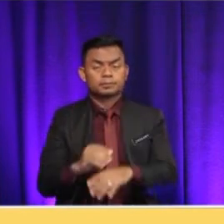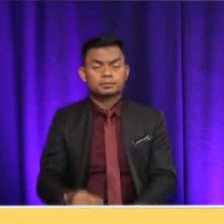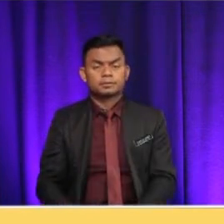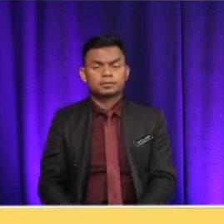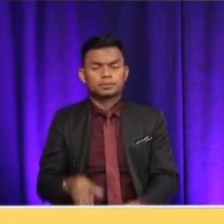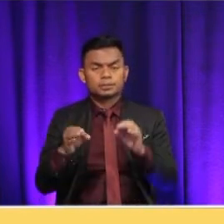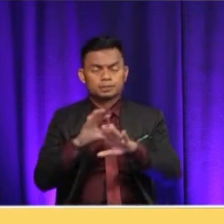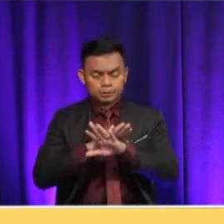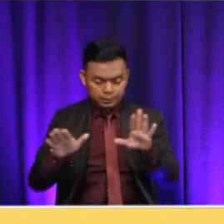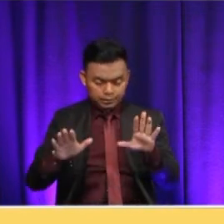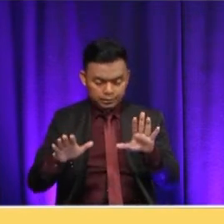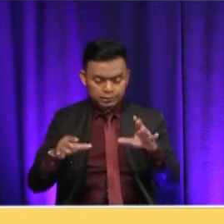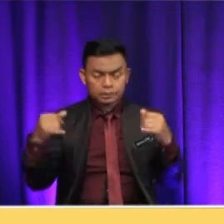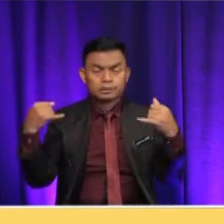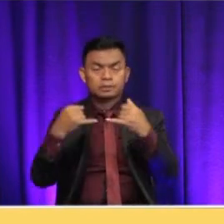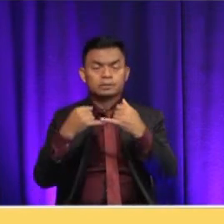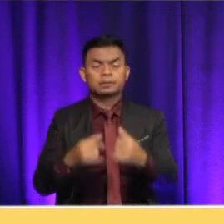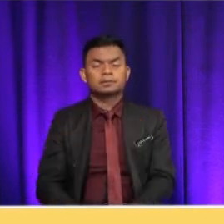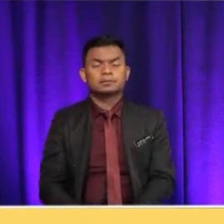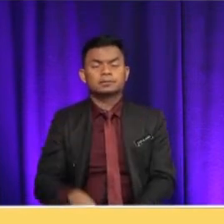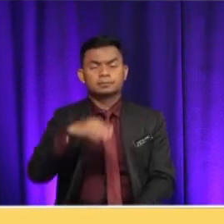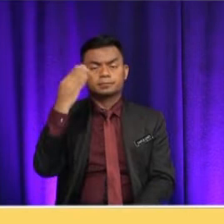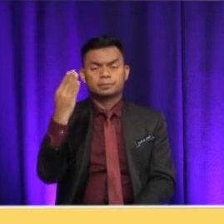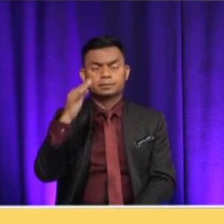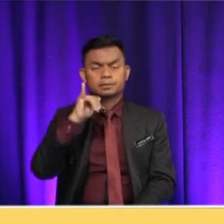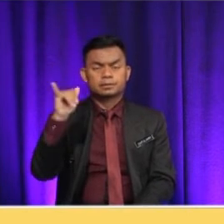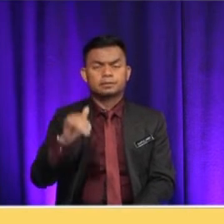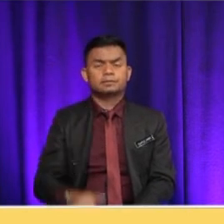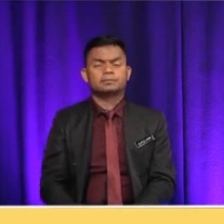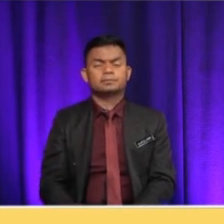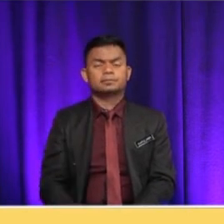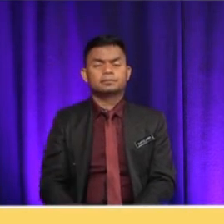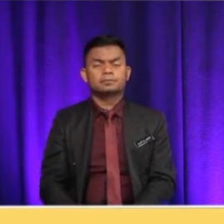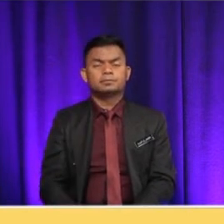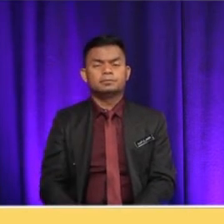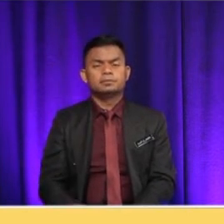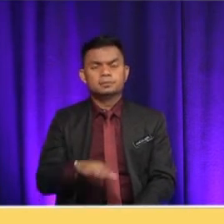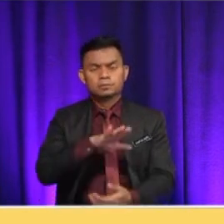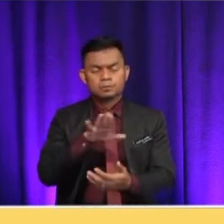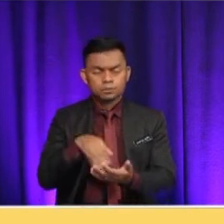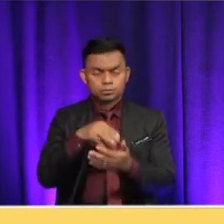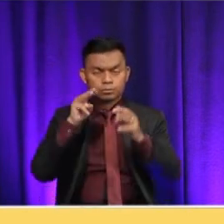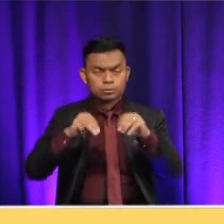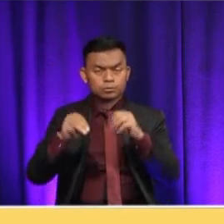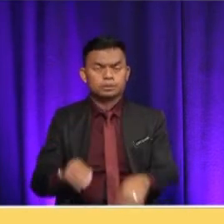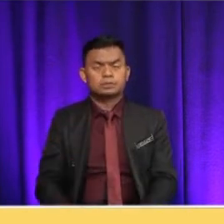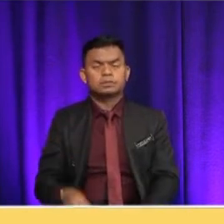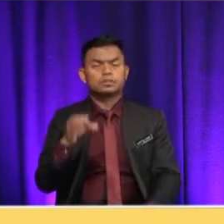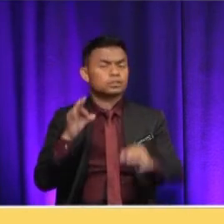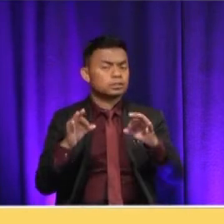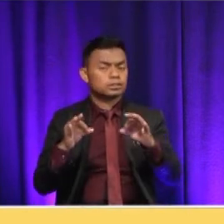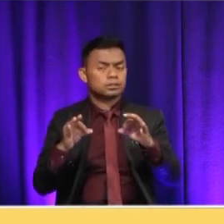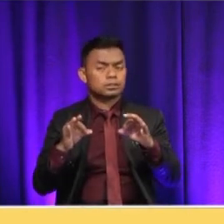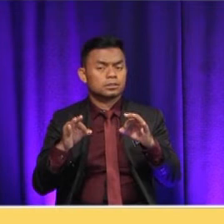kaitan. Okey, biasanya ya, wahai murid-murid sekalian, kalau jumpa soalan macam